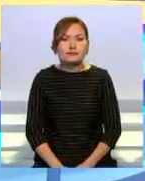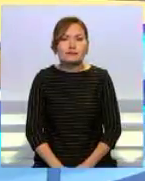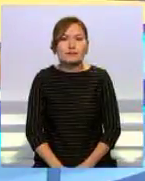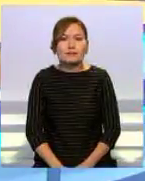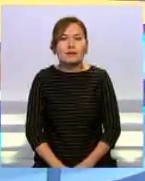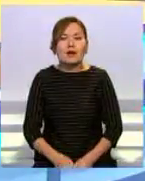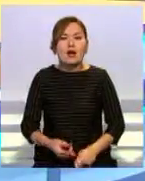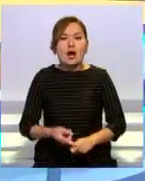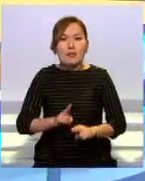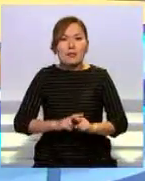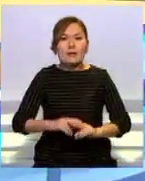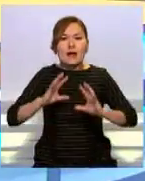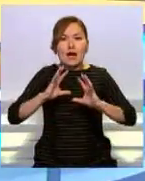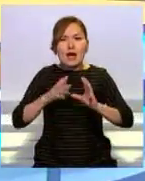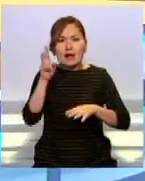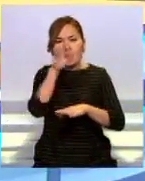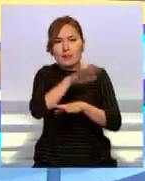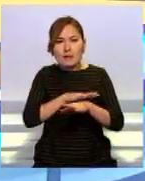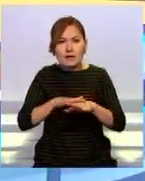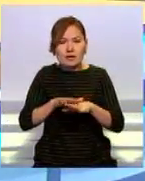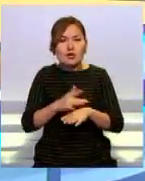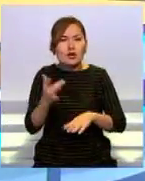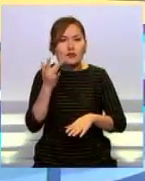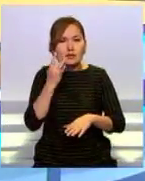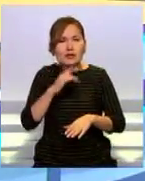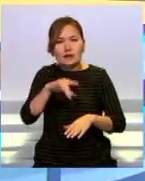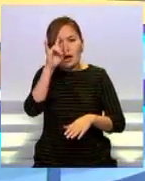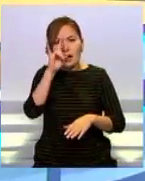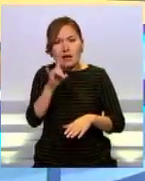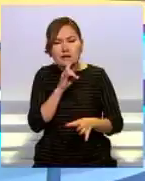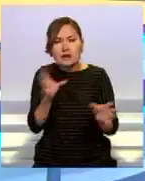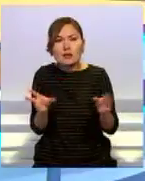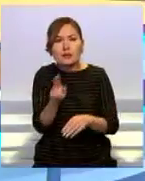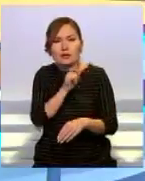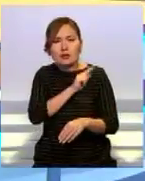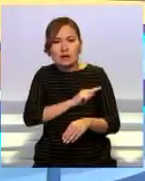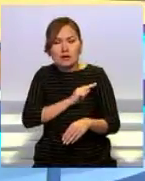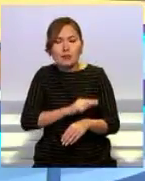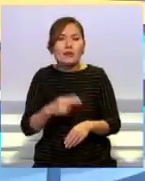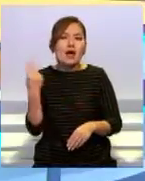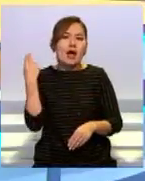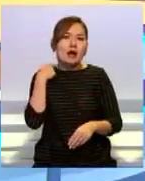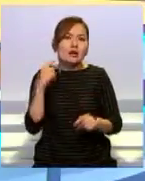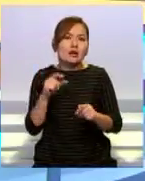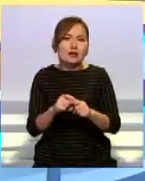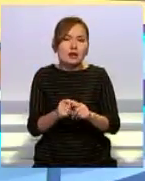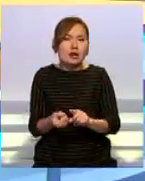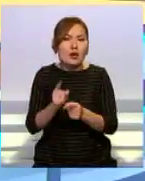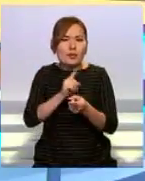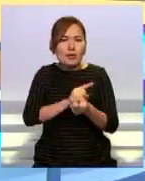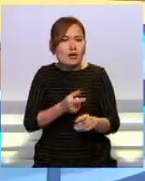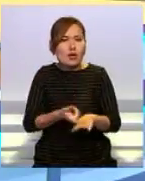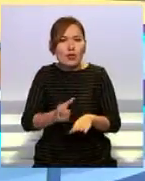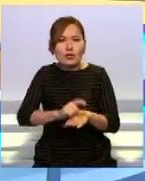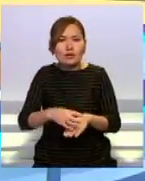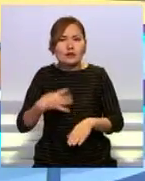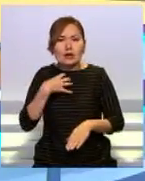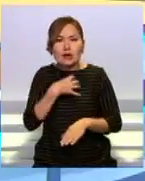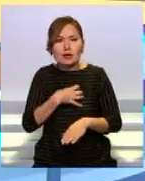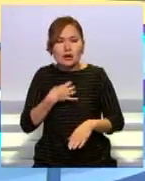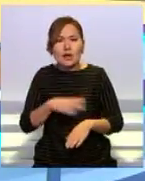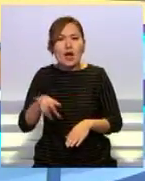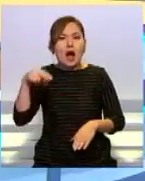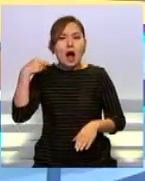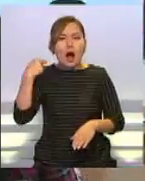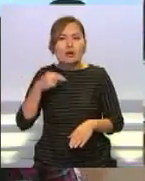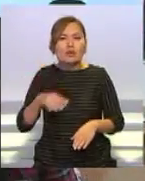Шахандану көшіне ілесіп, әлем елдерімен етене қарым қатынас жасауда латын әліпбиін атқарар рөл зор. Құдайберген Жұбанов атындағы